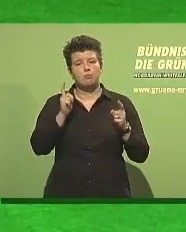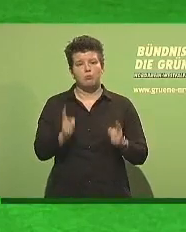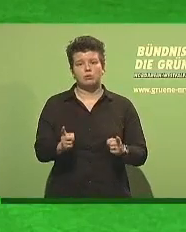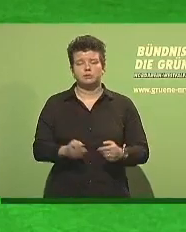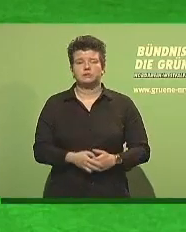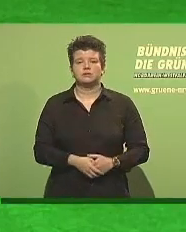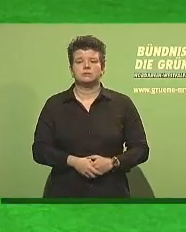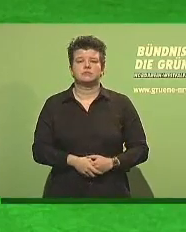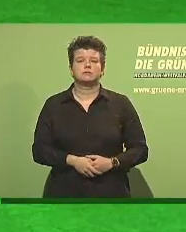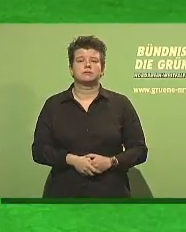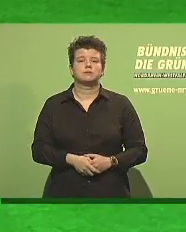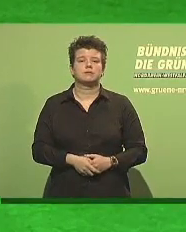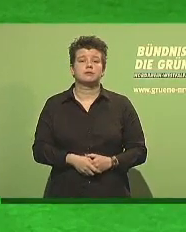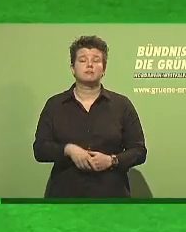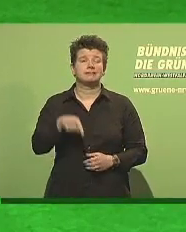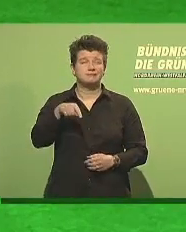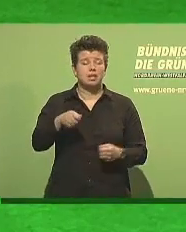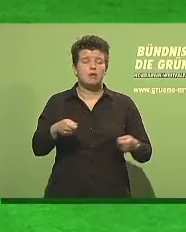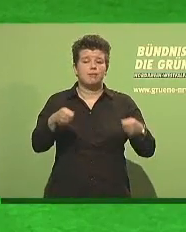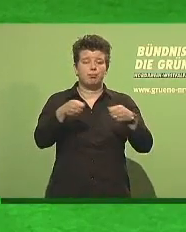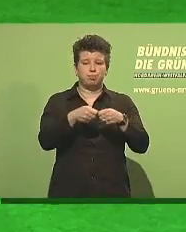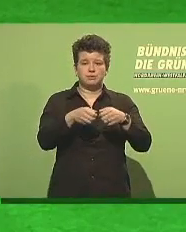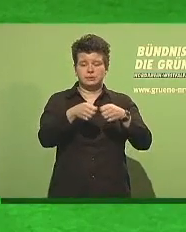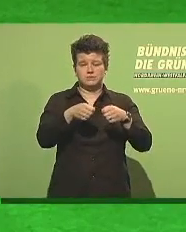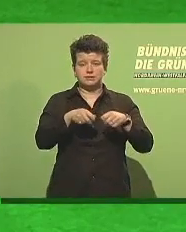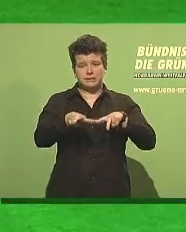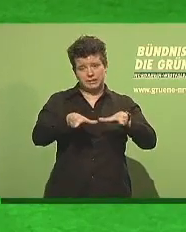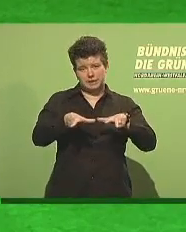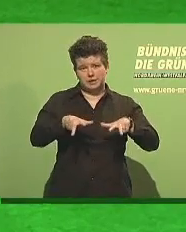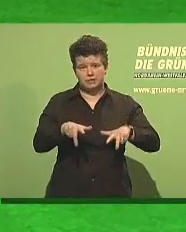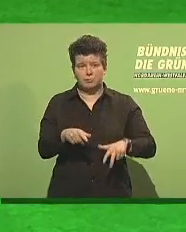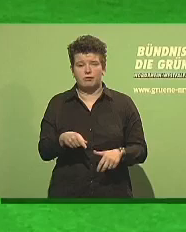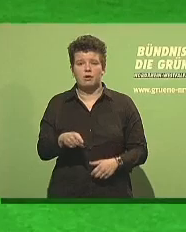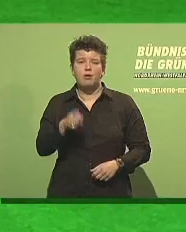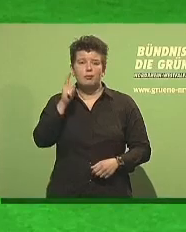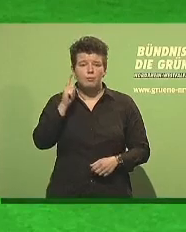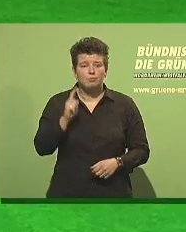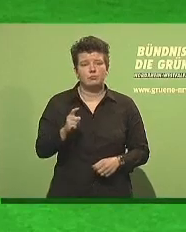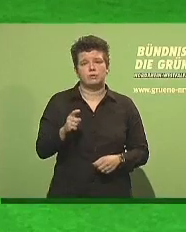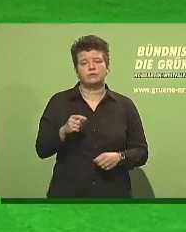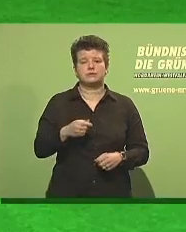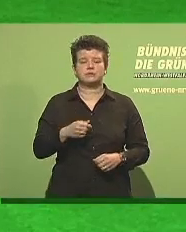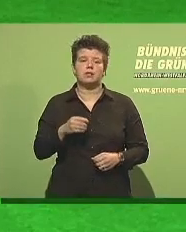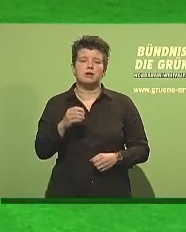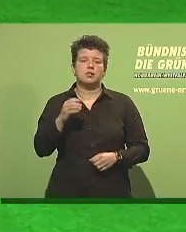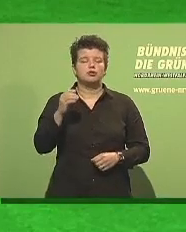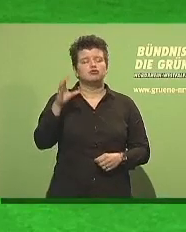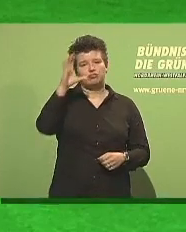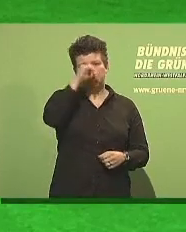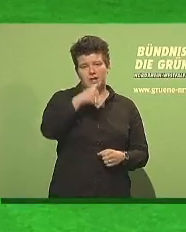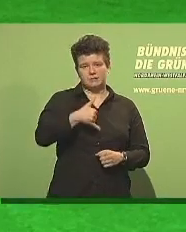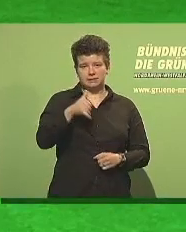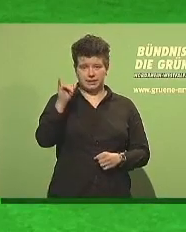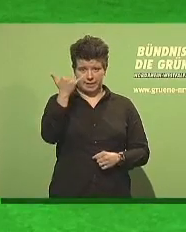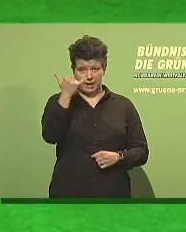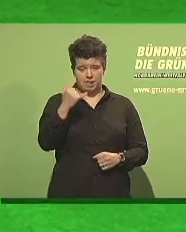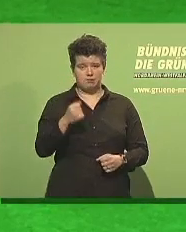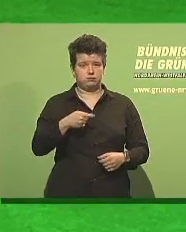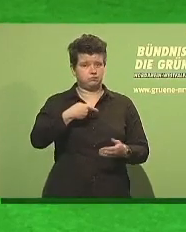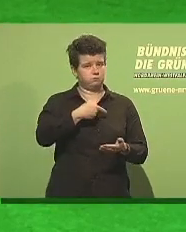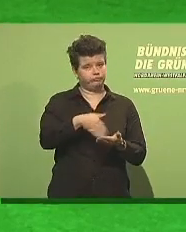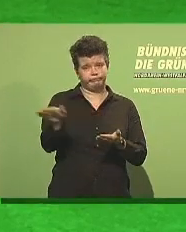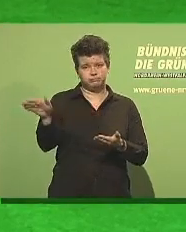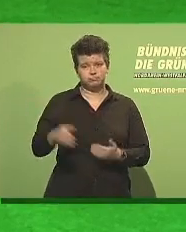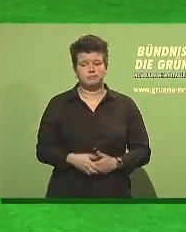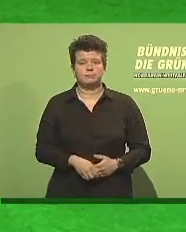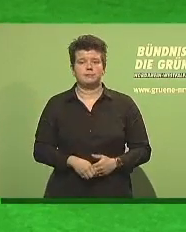wird in dieser Frage nie ein Licht aufgehen. Die tappen völlig im Dunkeln und deshalb müssen wir Schwarz-Gelb in 289 Tagen vollständig ablösen, liebe